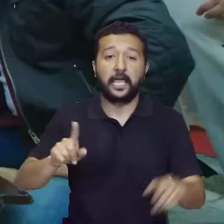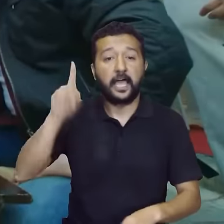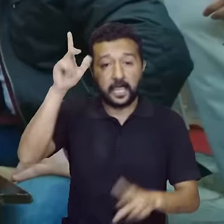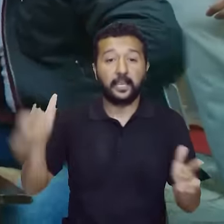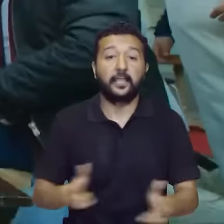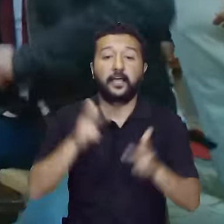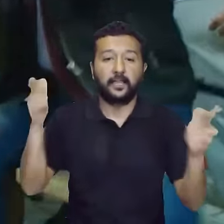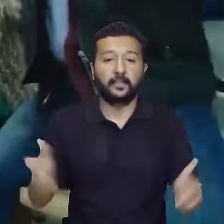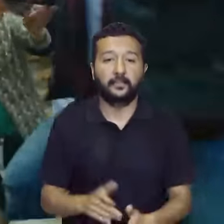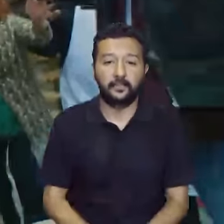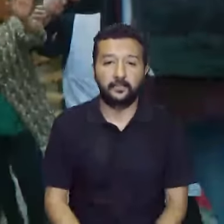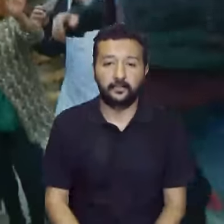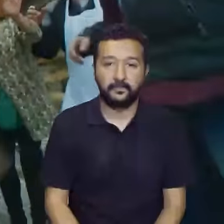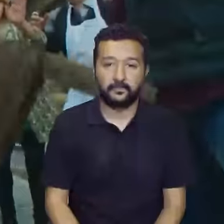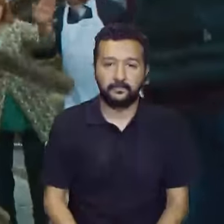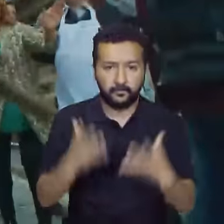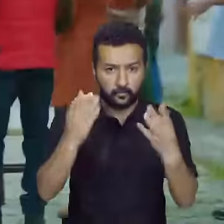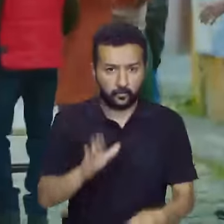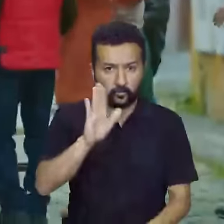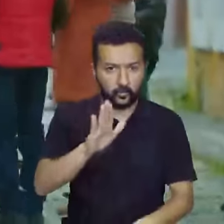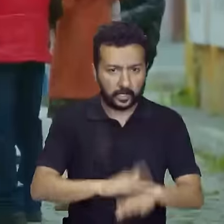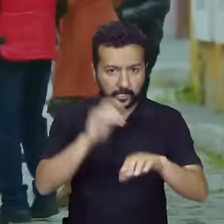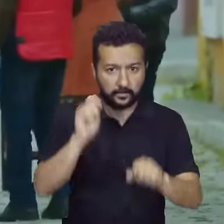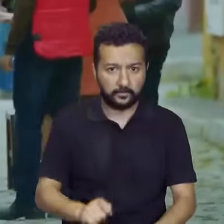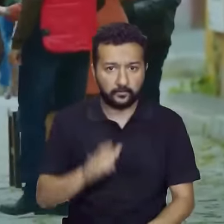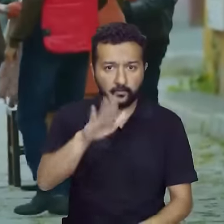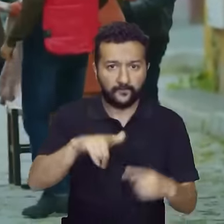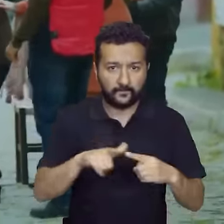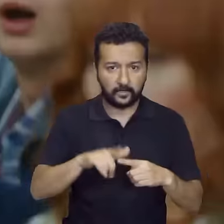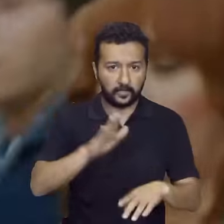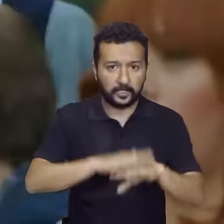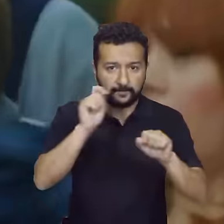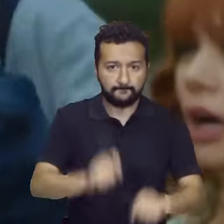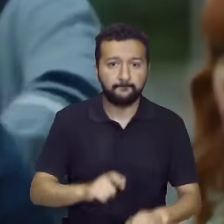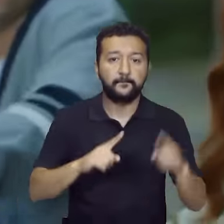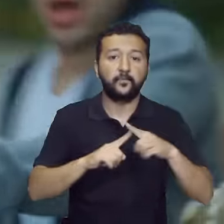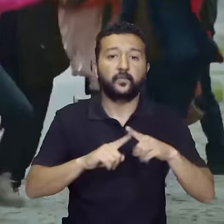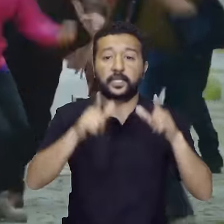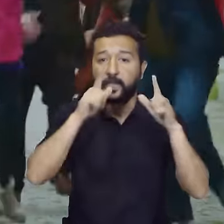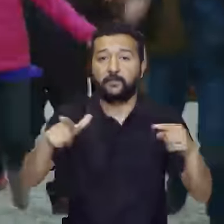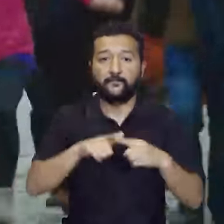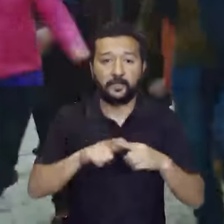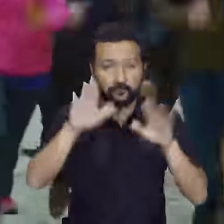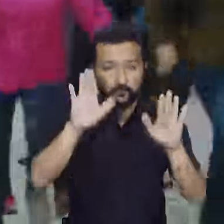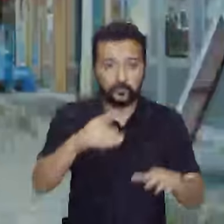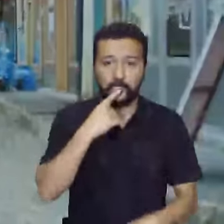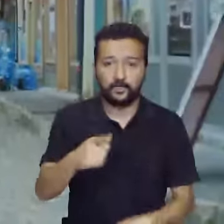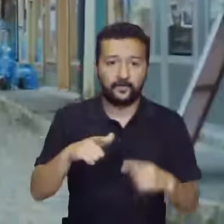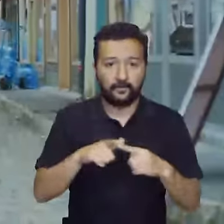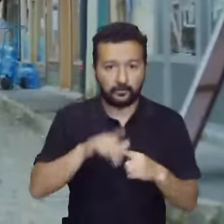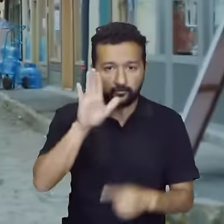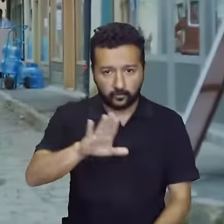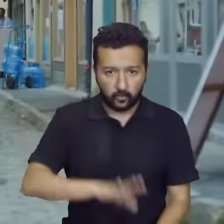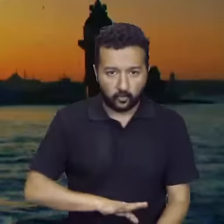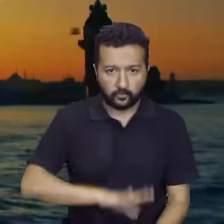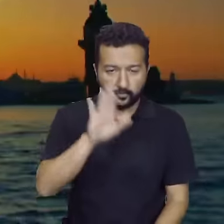Allah! Allah! Allah! Aralarındaki tahta masayı kaldırıp havada salladı. Erdoğan ne yapıyorsun? Tuncay! Tuncay'ın peşinden koşuyor. Erdoğan